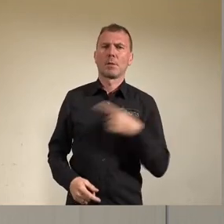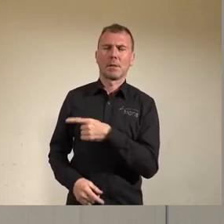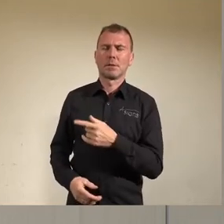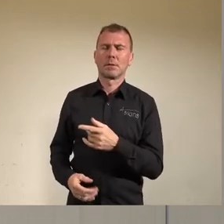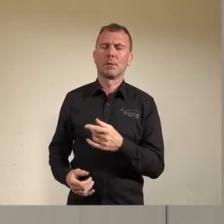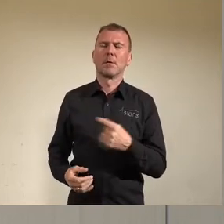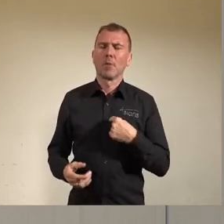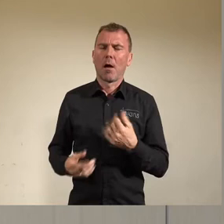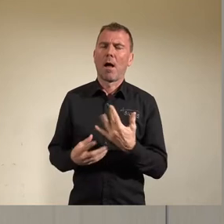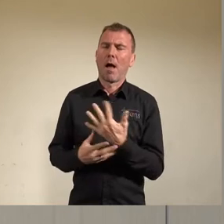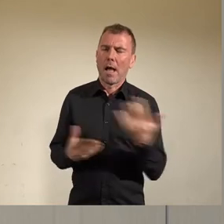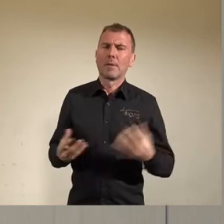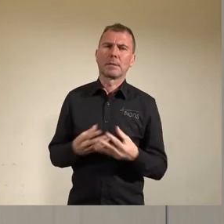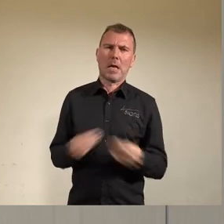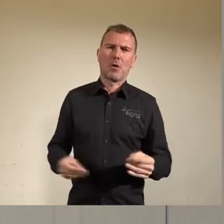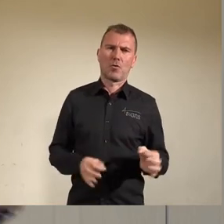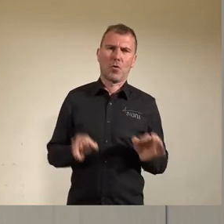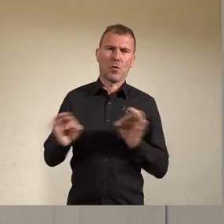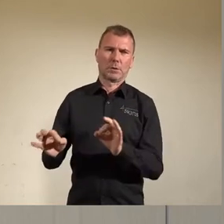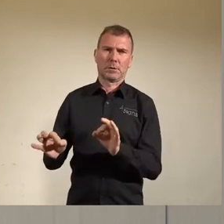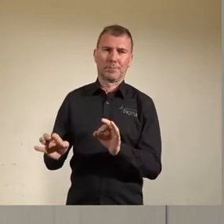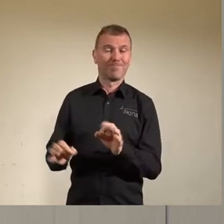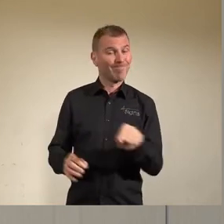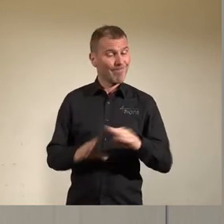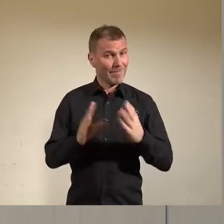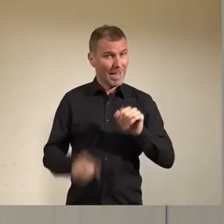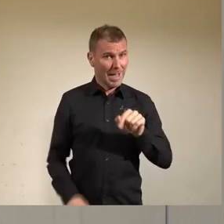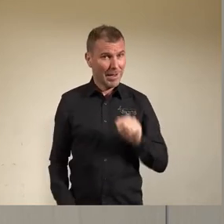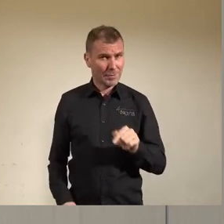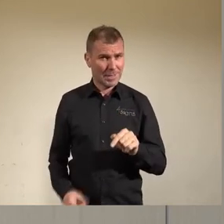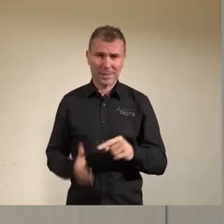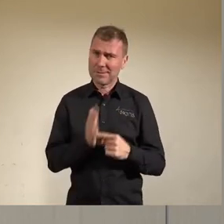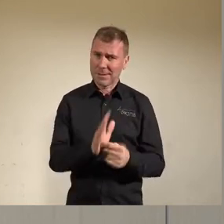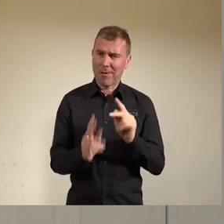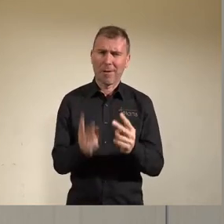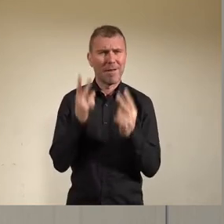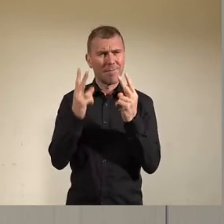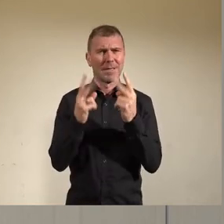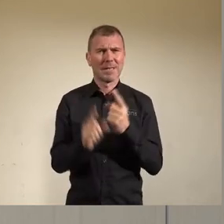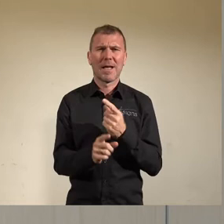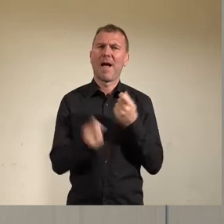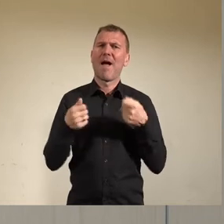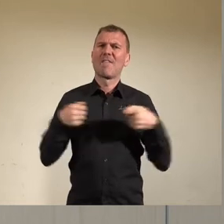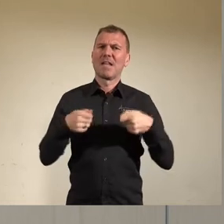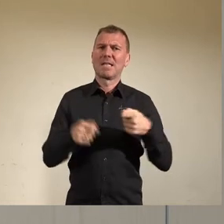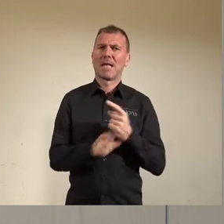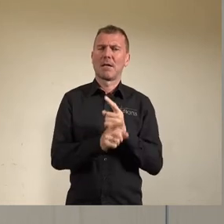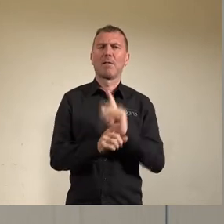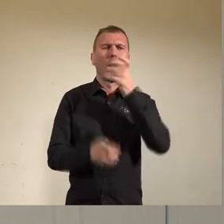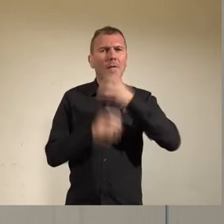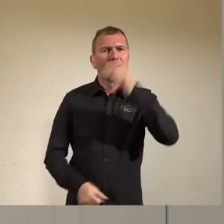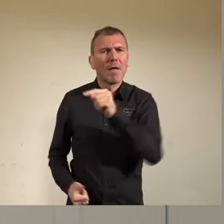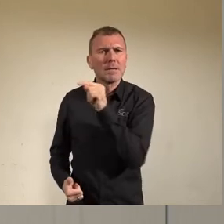einiges bewältigt. Und wir setzen mit diesem Haushalt auch wichtige finanzielle Impulse für den